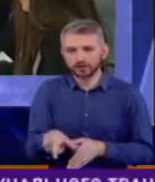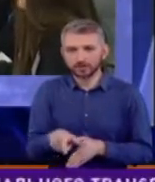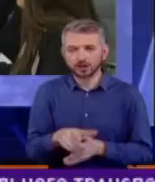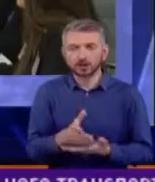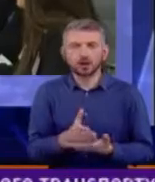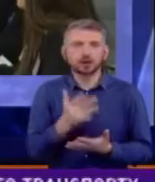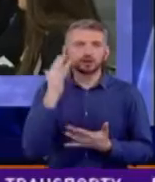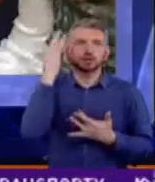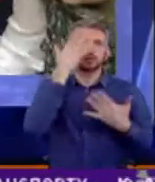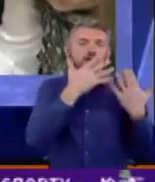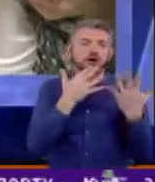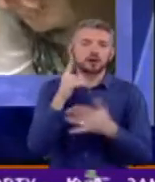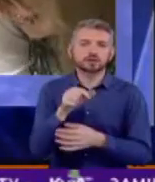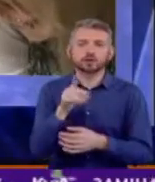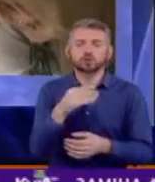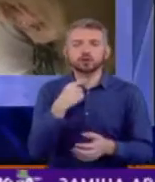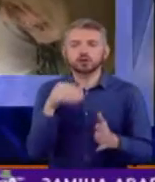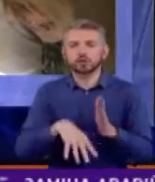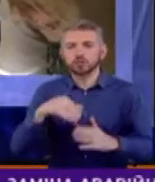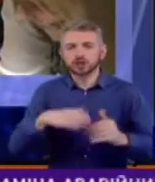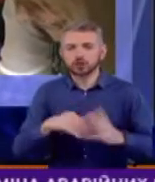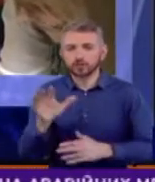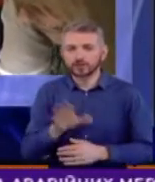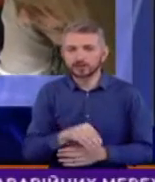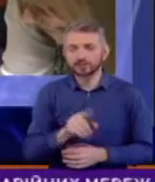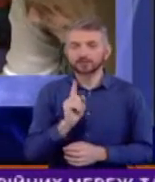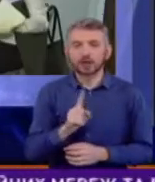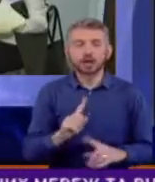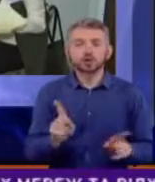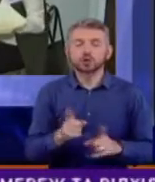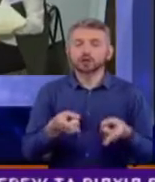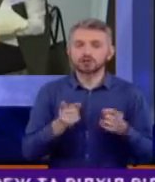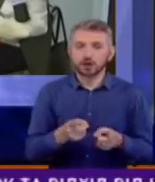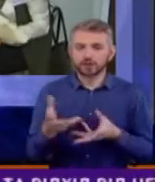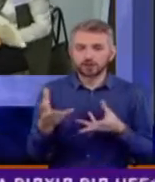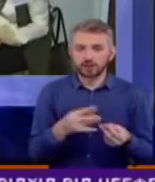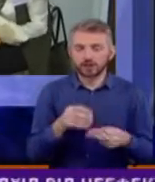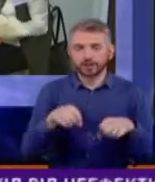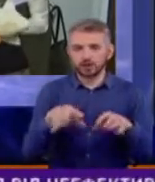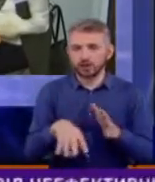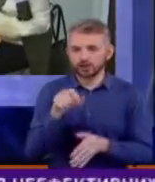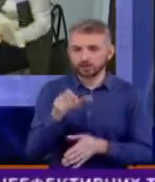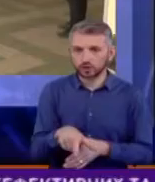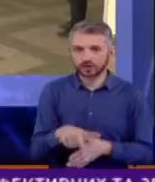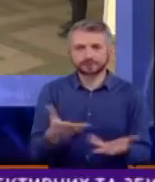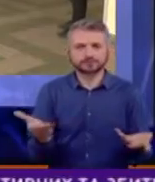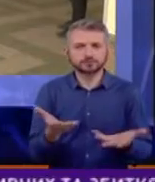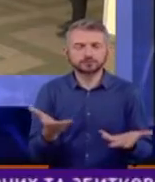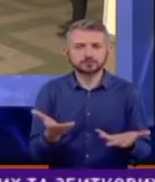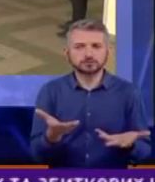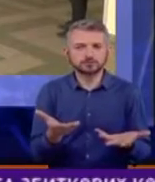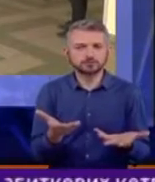снах марить, що за нього будуть голосувати практично усі. Але що насправді впливає на рішення виборців? На які типи